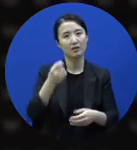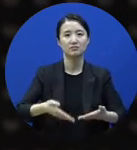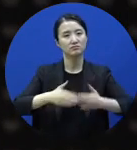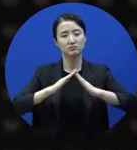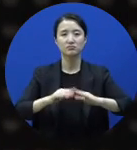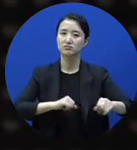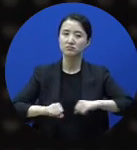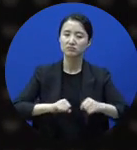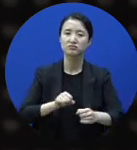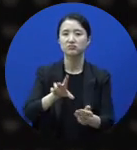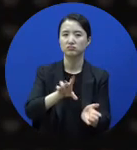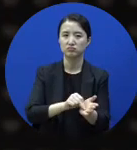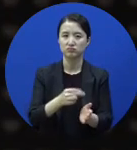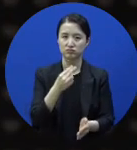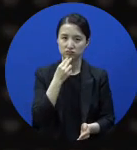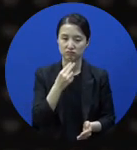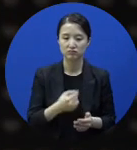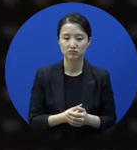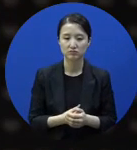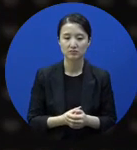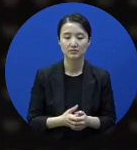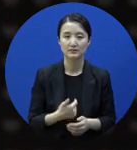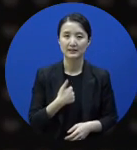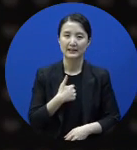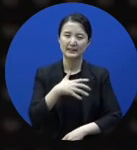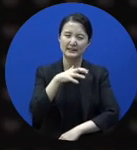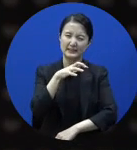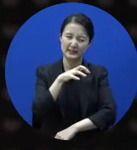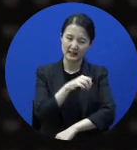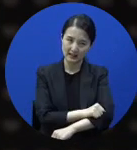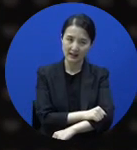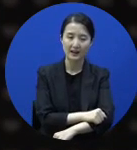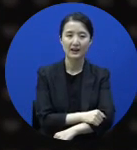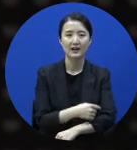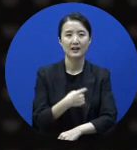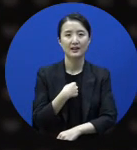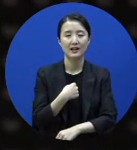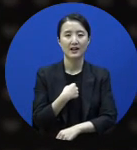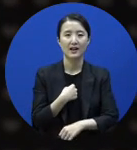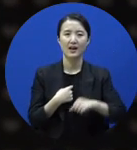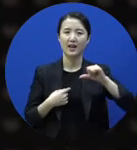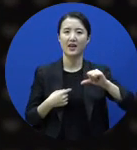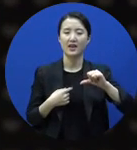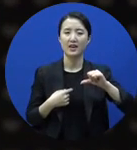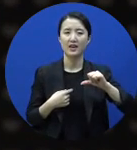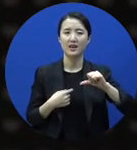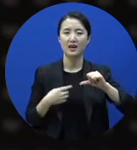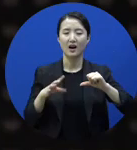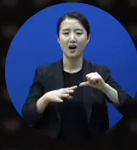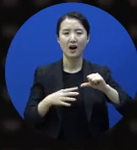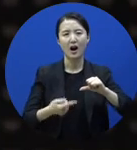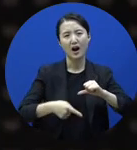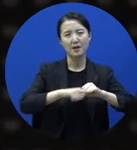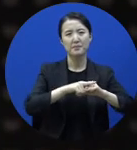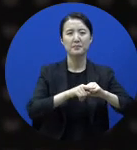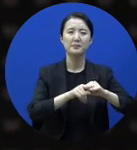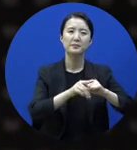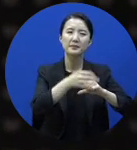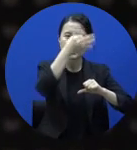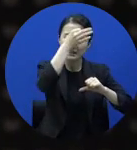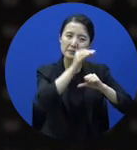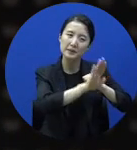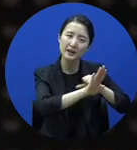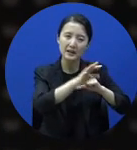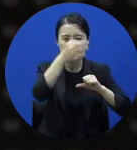게 A야. 그러면 B, C, D에 있는 사람들을 옛날에는 찾기가 너무 힘들었어요. 근데 이제는 B, C, D에 있는 사람들 찾기가 너무 쉽습니다.